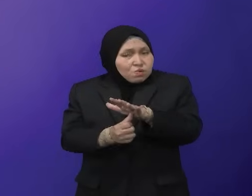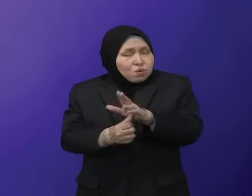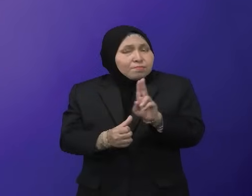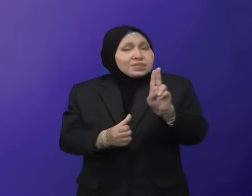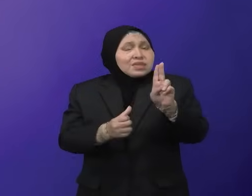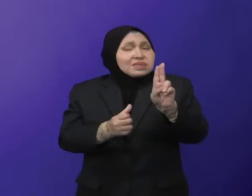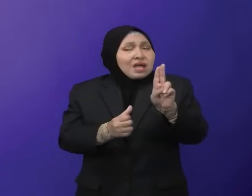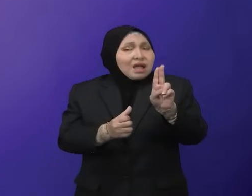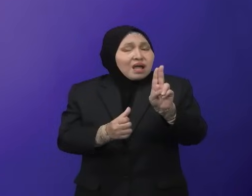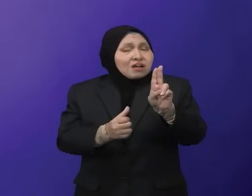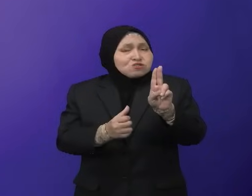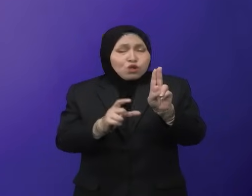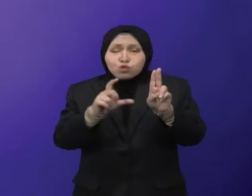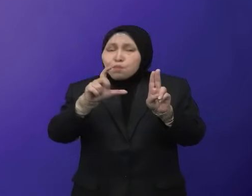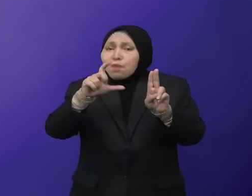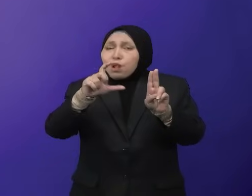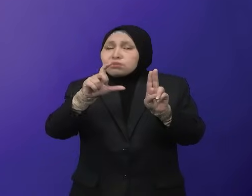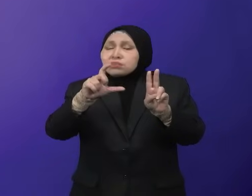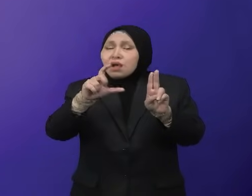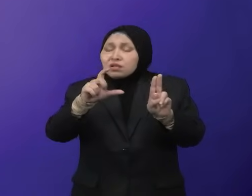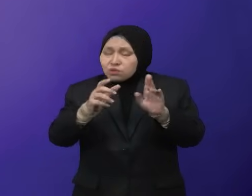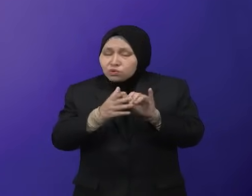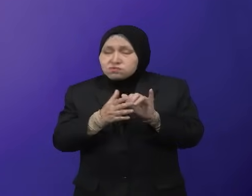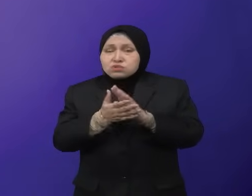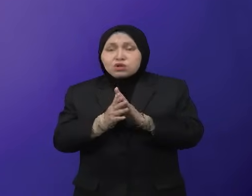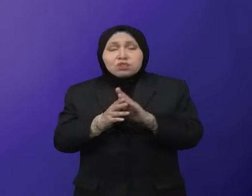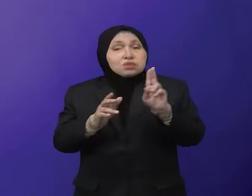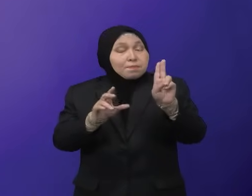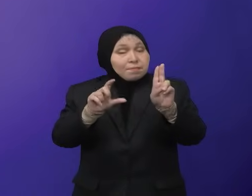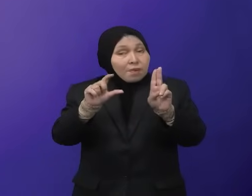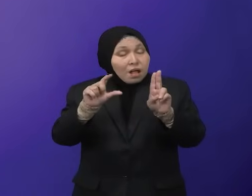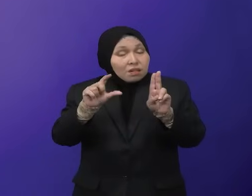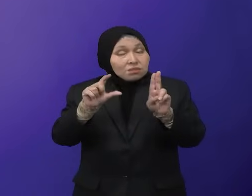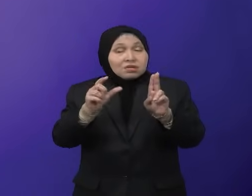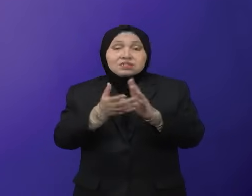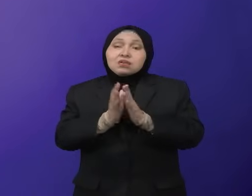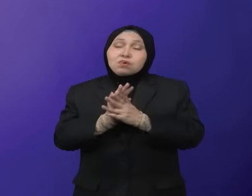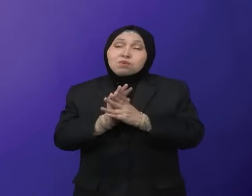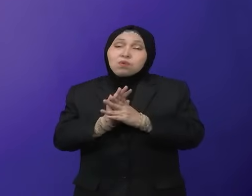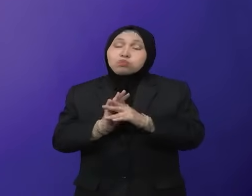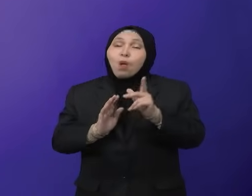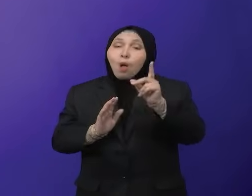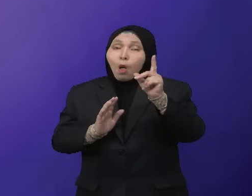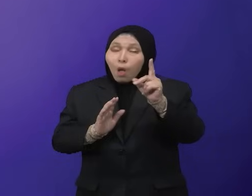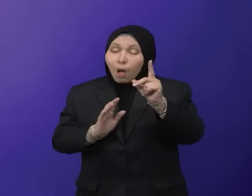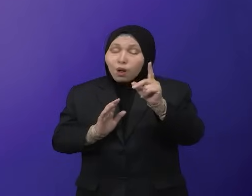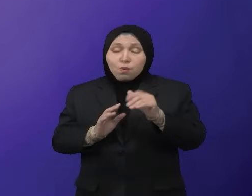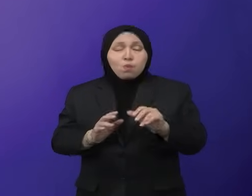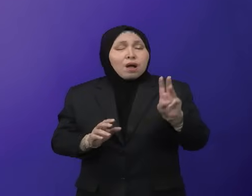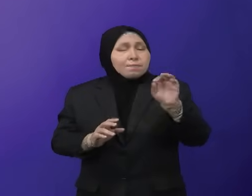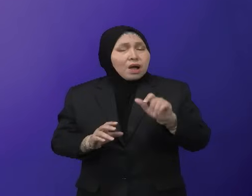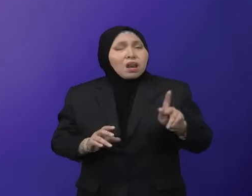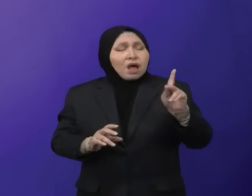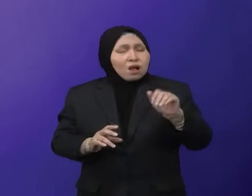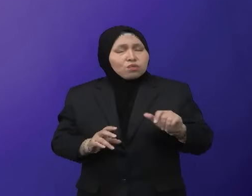sehingga ditebalkan ta itu, dan ta itu bila ditebalkan dia akan jadi huruf ta lah. Wa ma